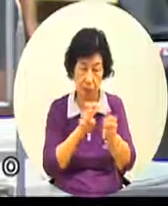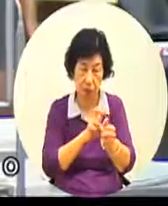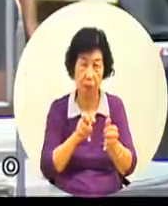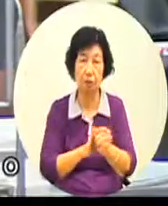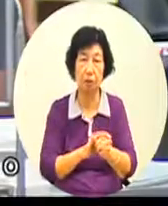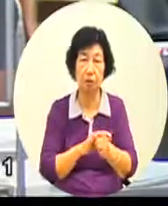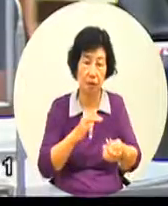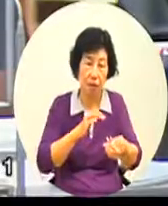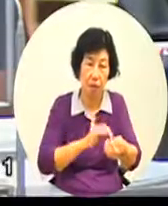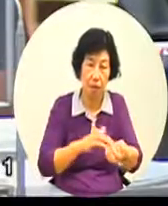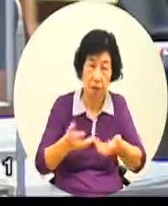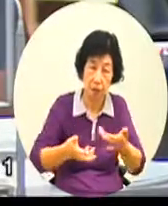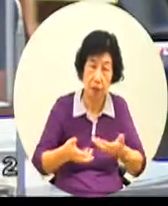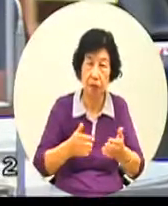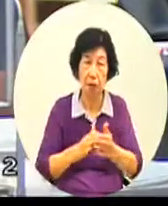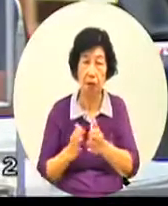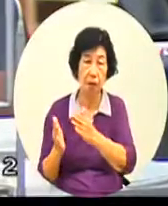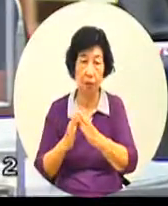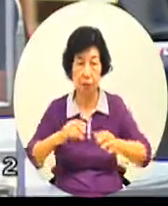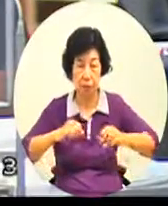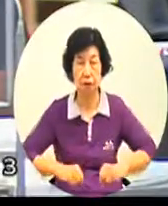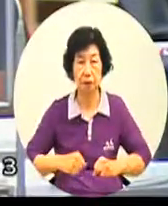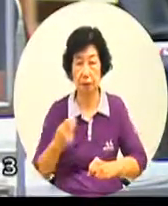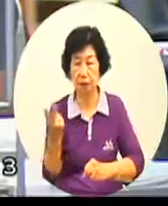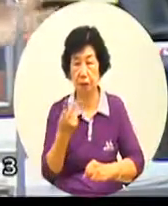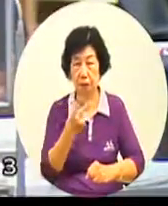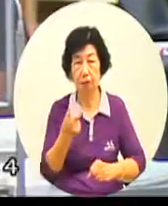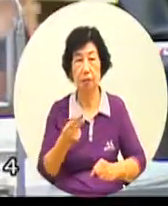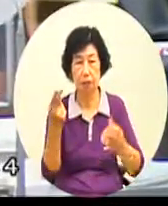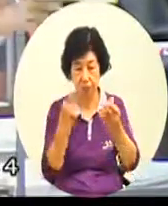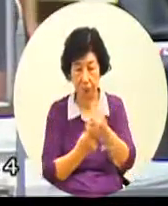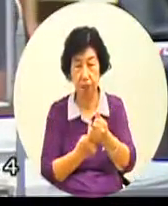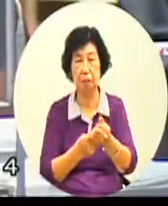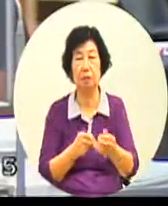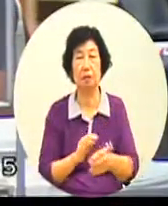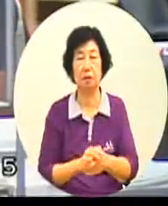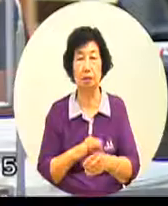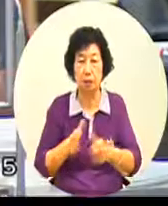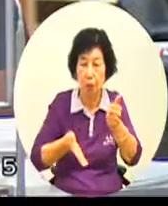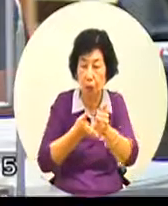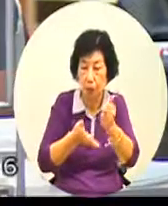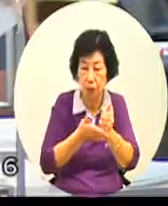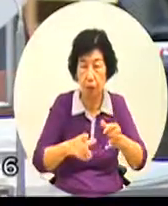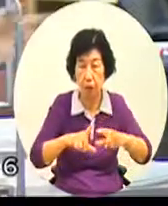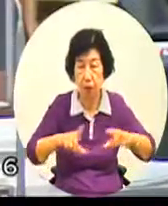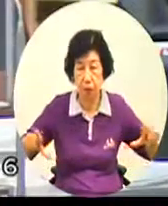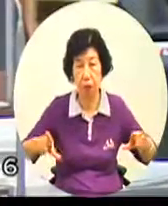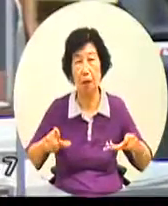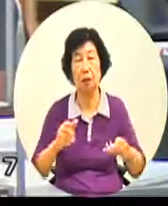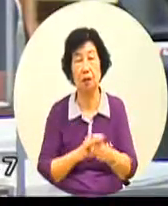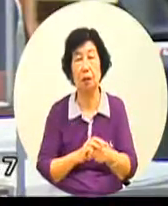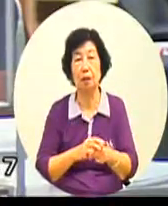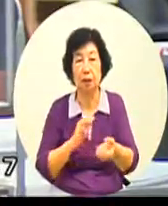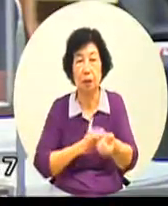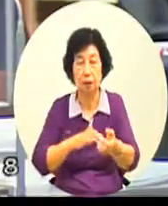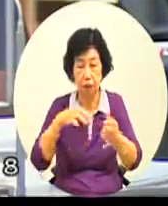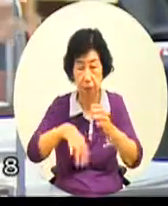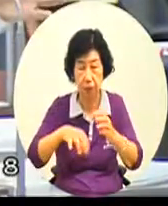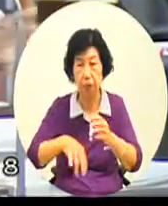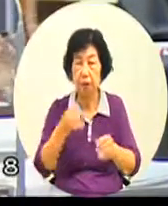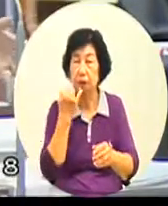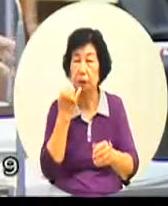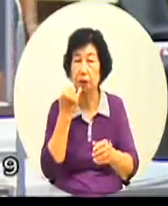护健的一个行为嘛。啊，所以我才要叫你说一定要鼓励我们大型的医院医疗机构来共同参与。让他们